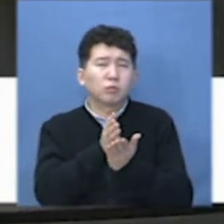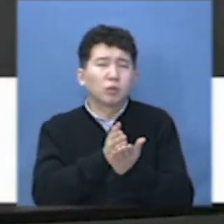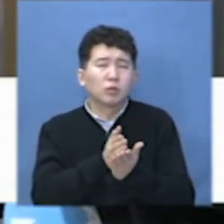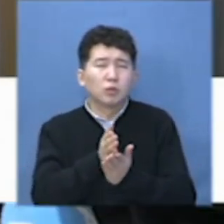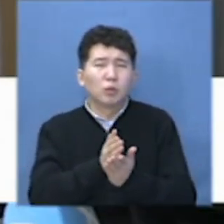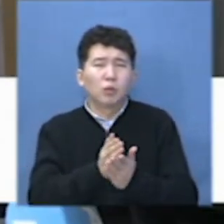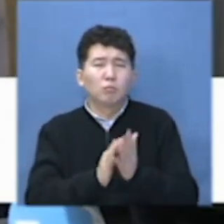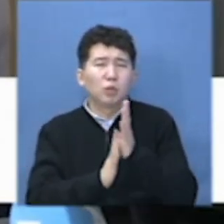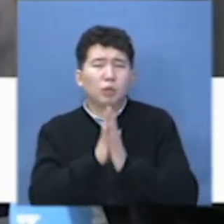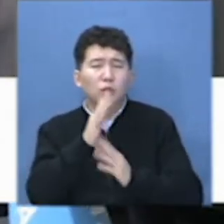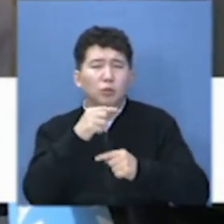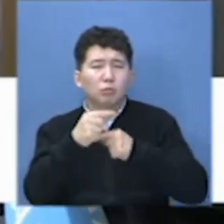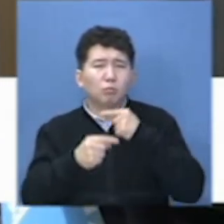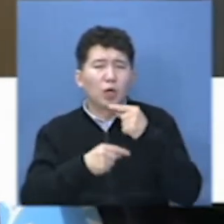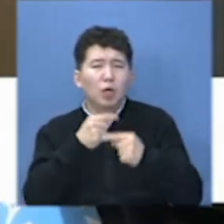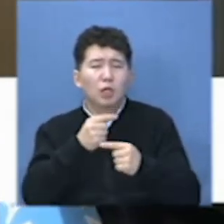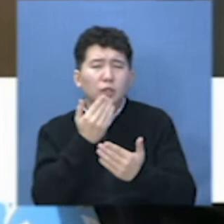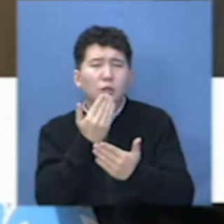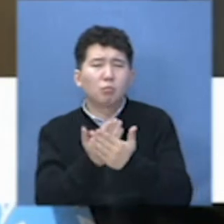сөзсіз.